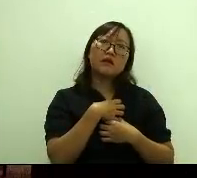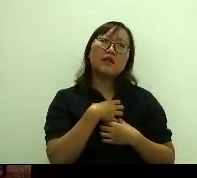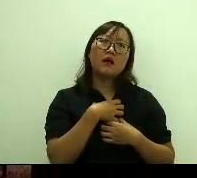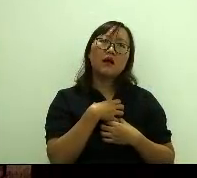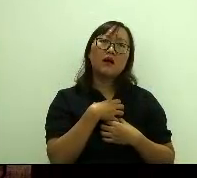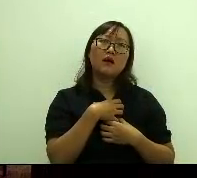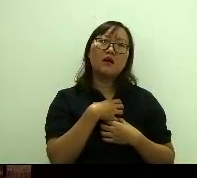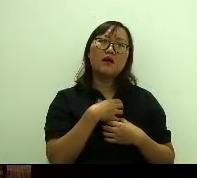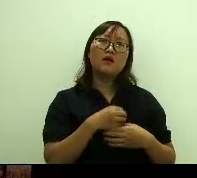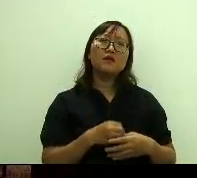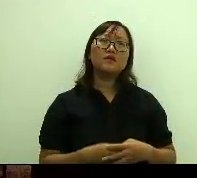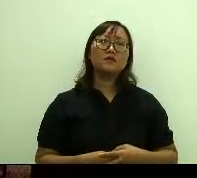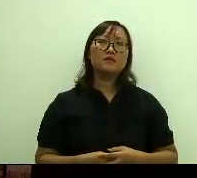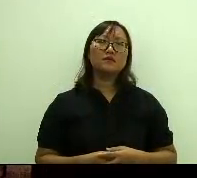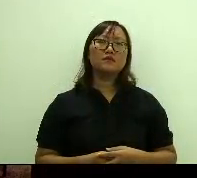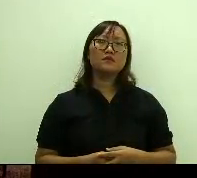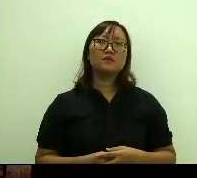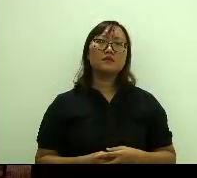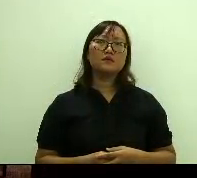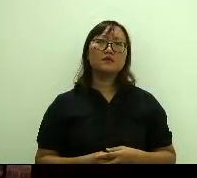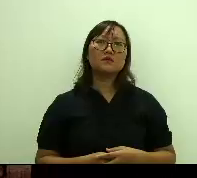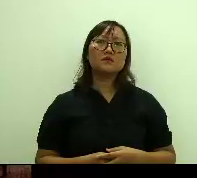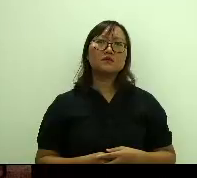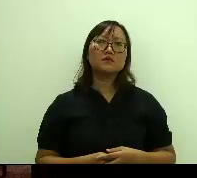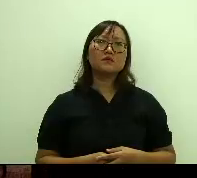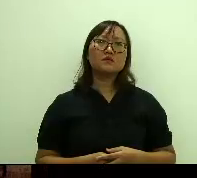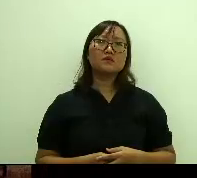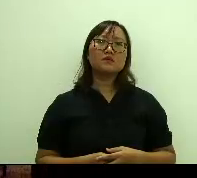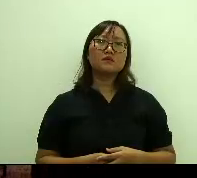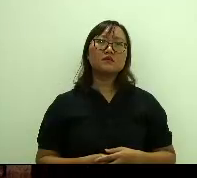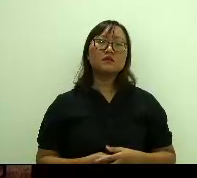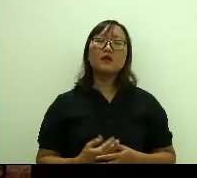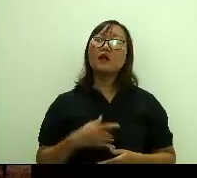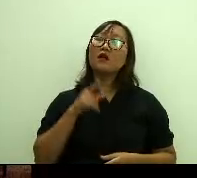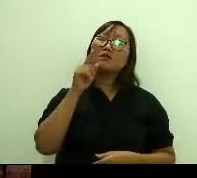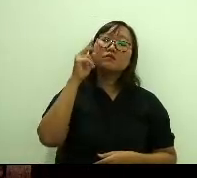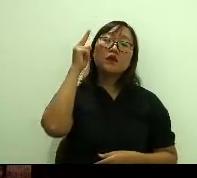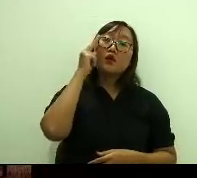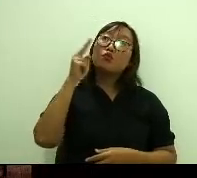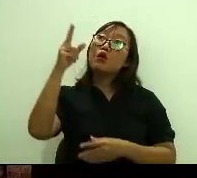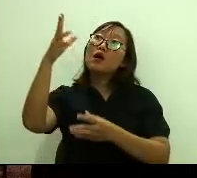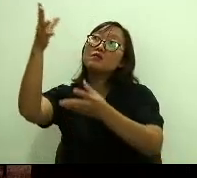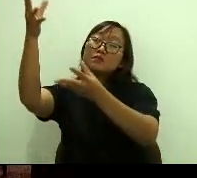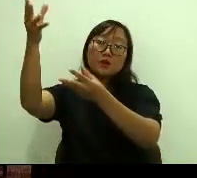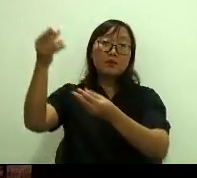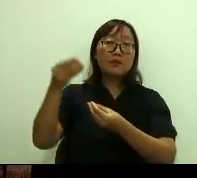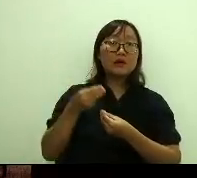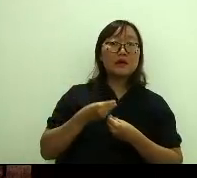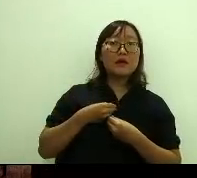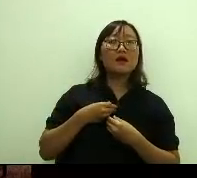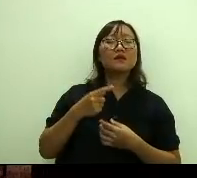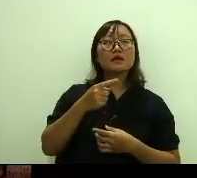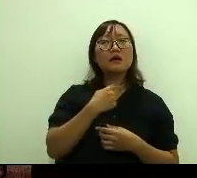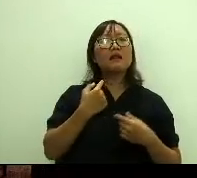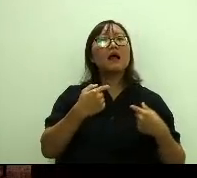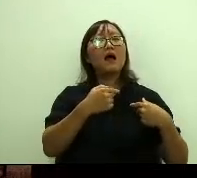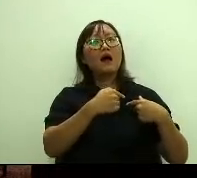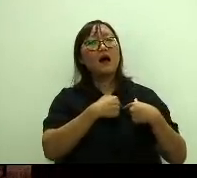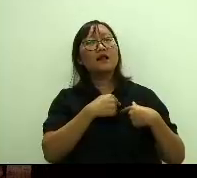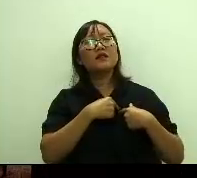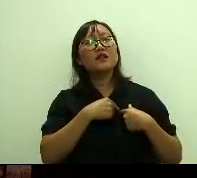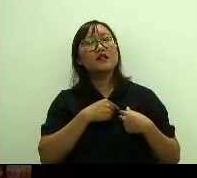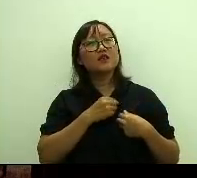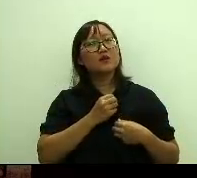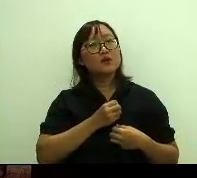apapun yang telah Dia berikan pada hati nurani kita untuk mengalami anugerahnya dengan